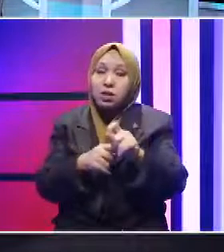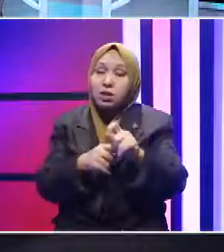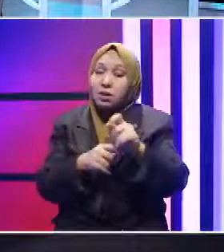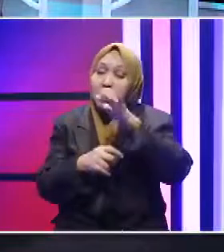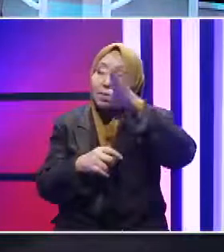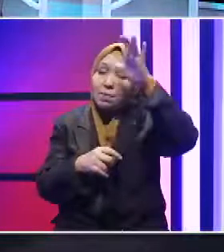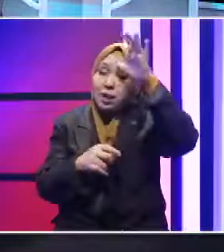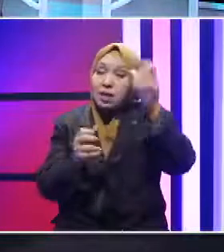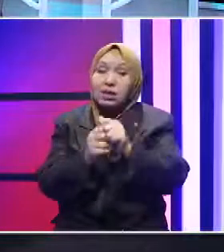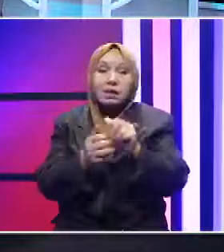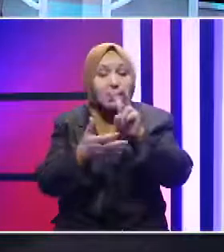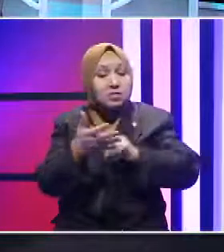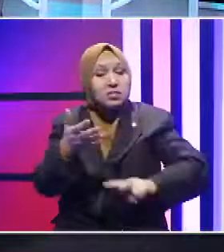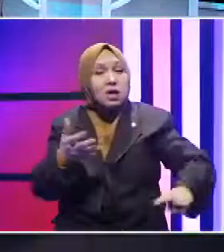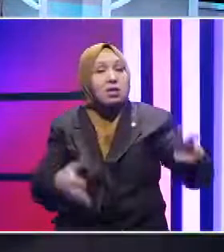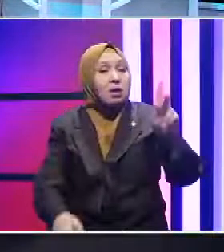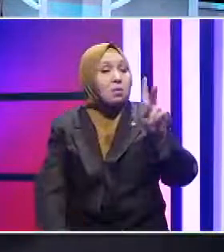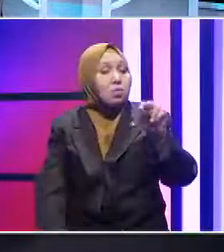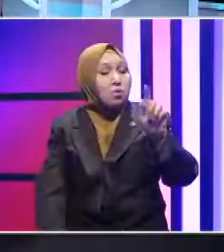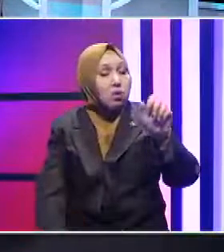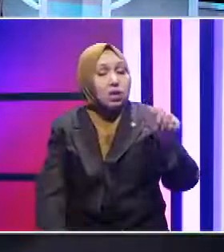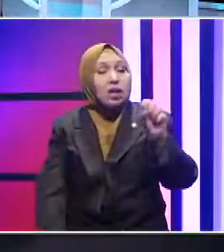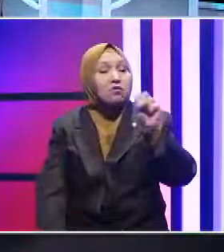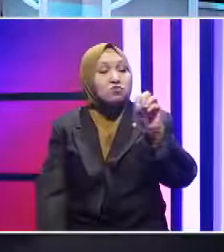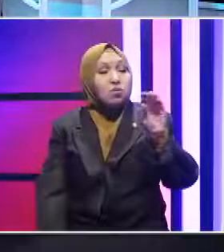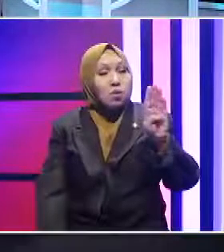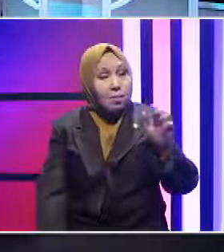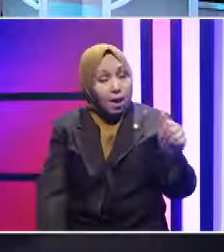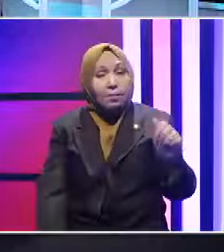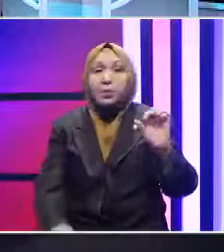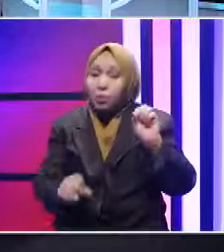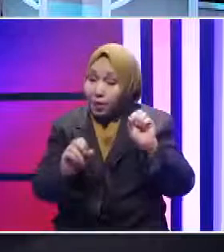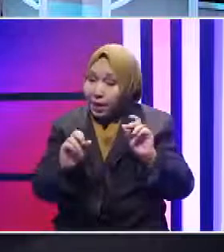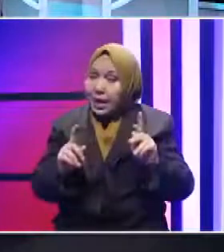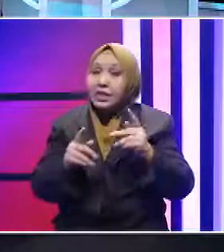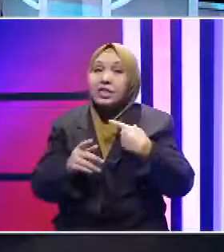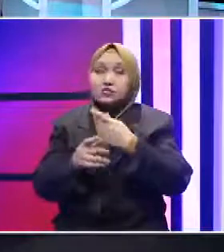sekalian dengan bacaan murattal sabah. Boleh ya, kita cuba ya.